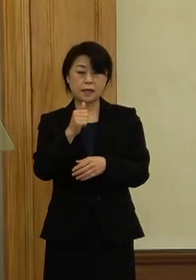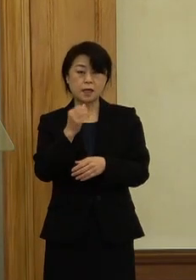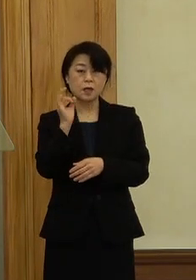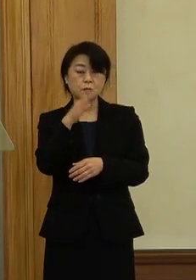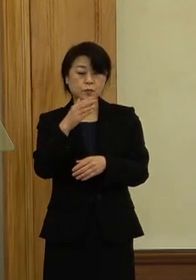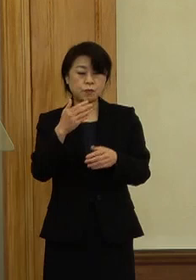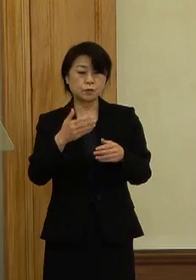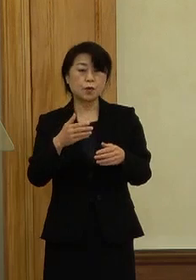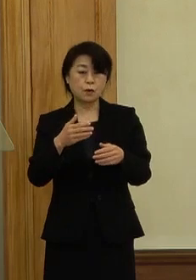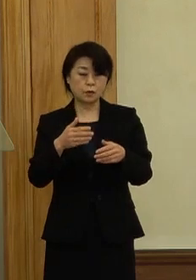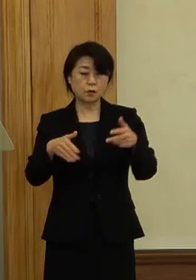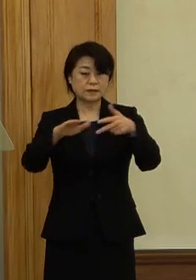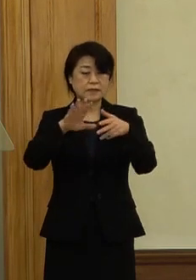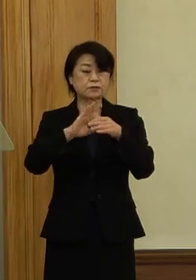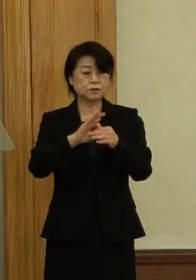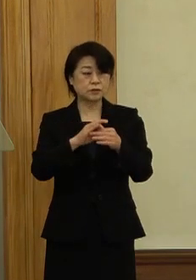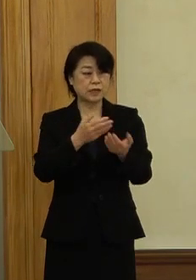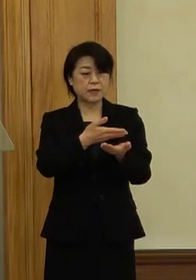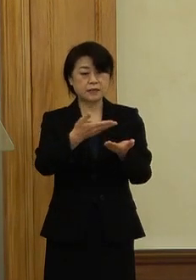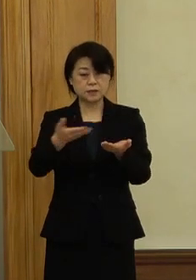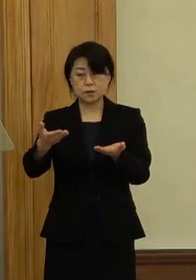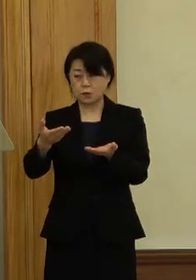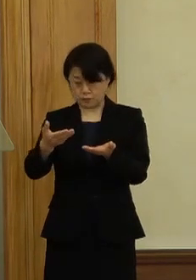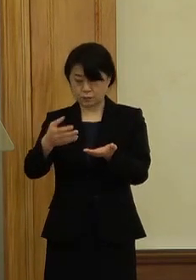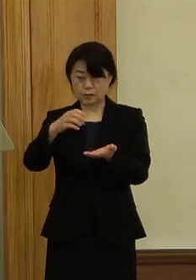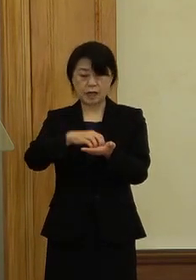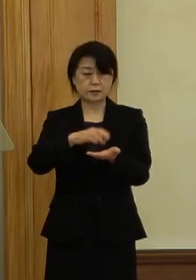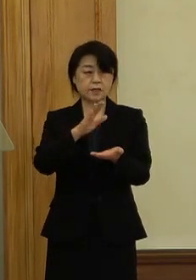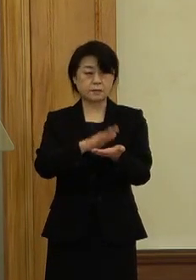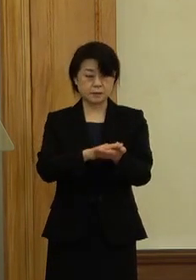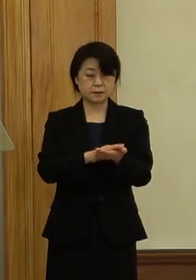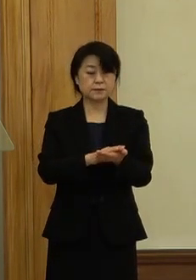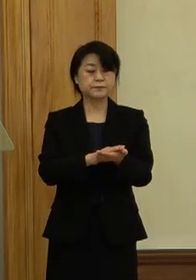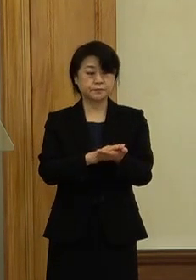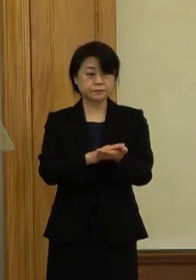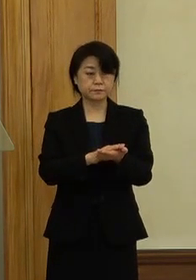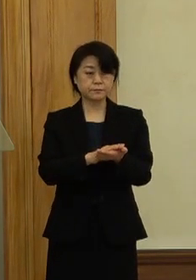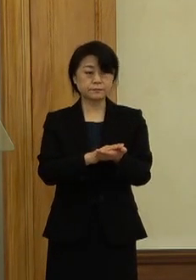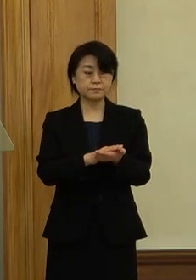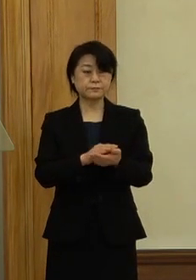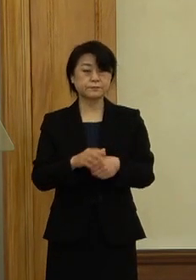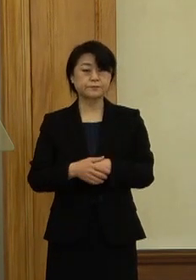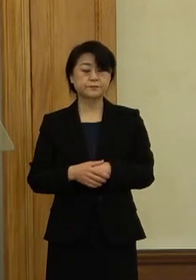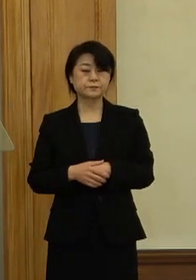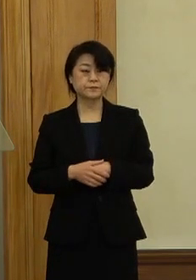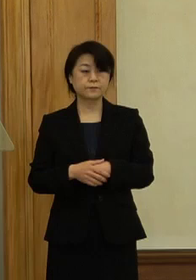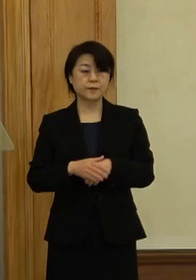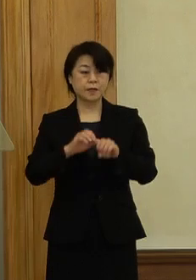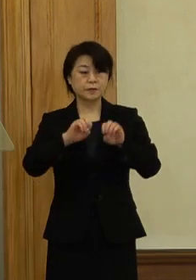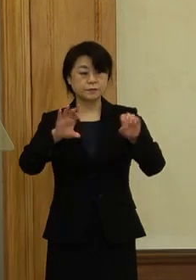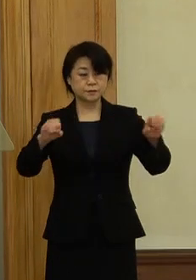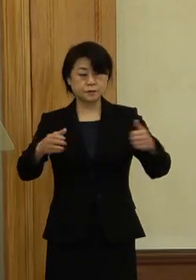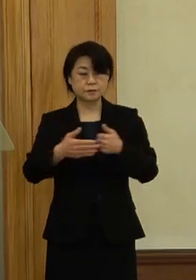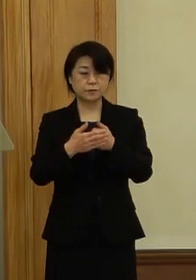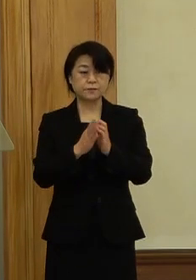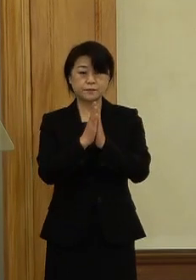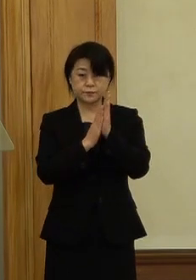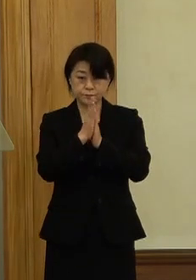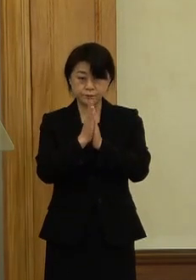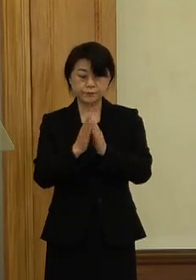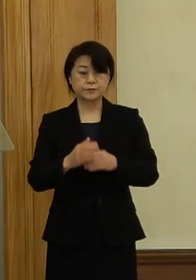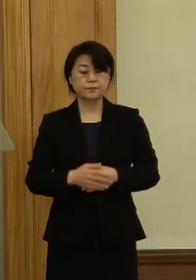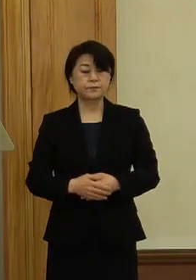設については配布の資料の通りでございます。また周知にご協力いただければと思います。